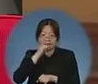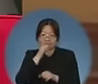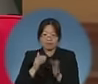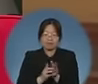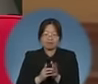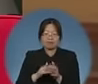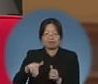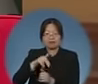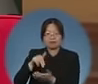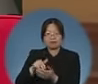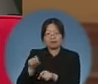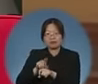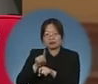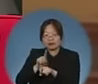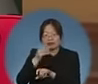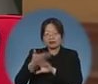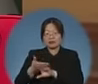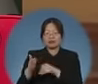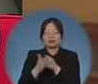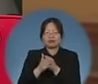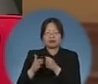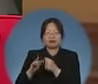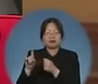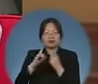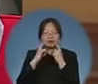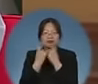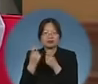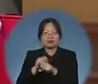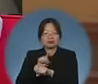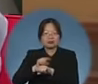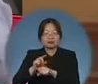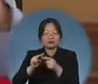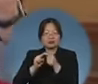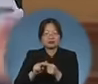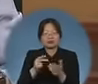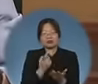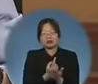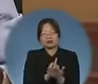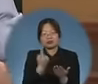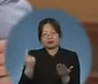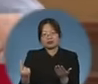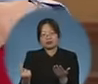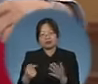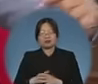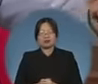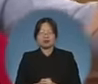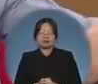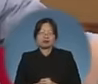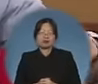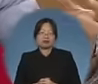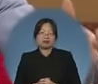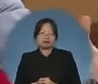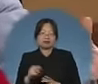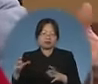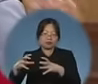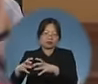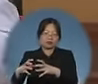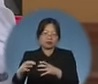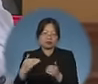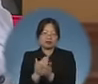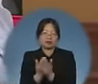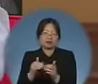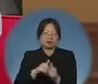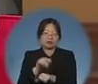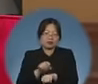얘기고 환경적 특성이 그렇죠. 다른 거죠. 어떤 이제 개인의 특성과 독립적인 이만큼 묶음의 여러 가지